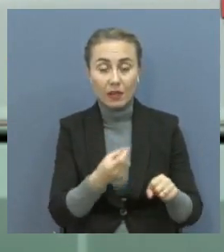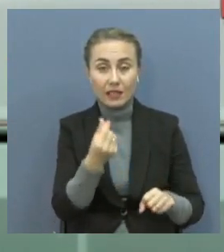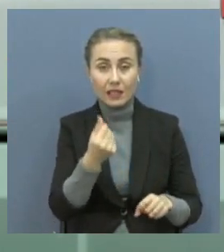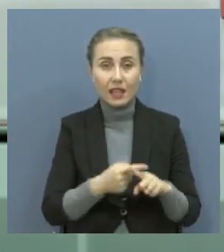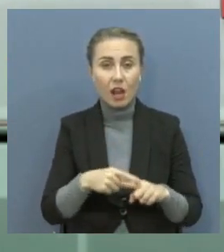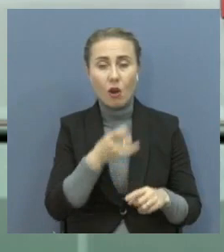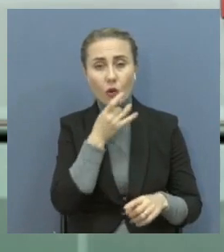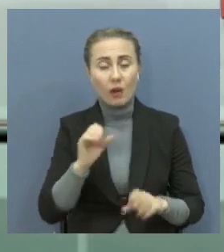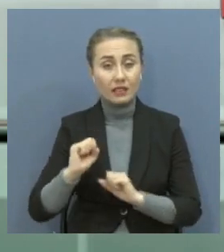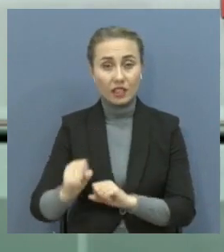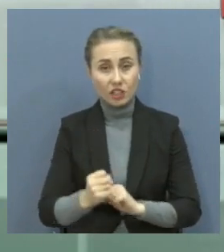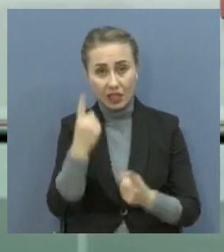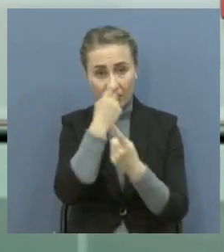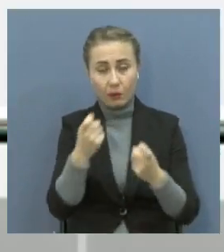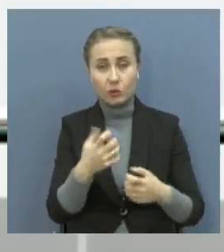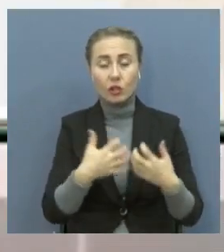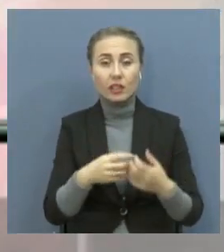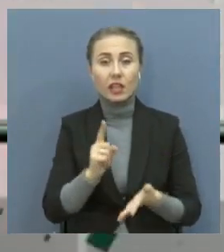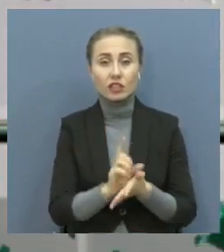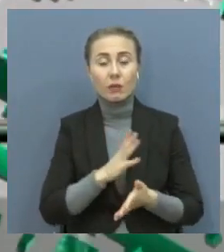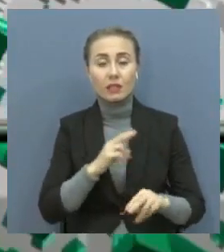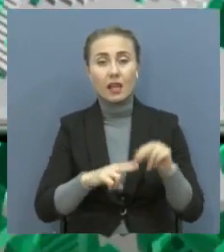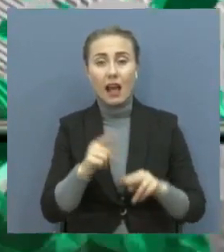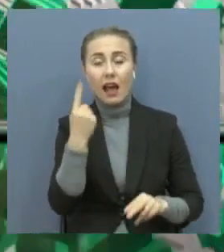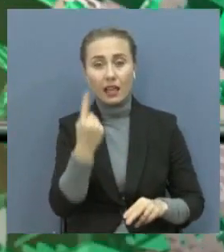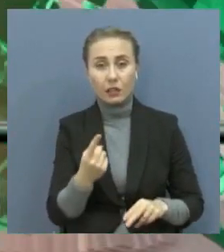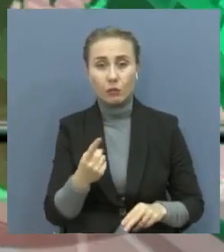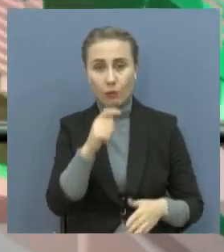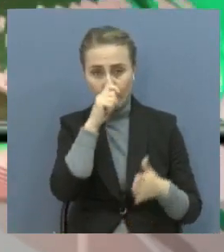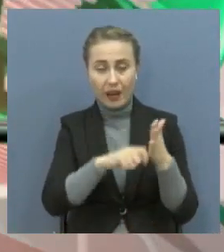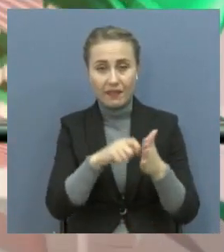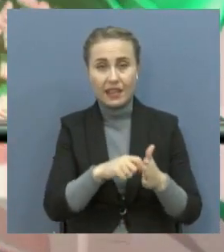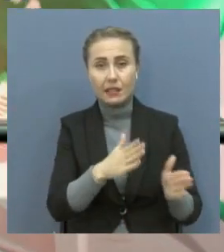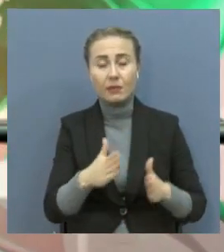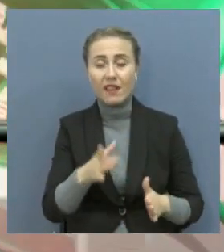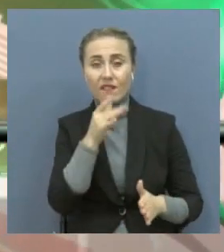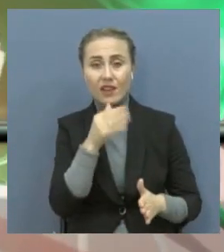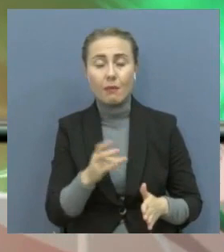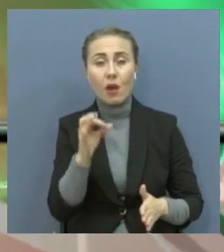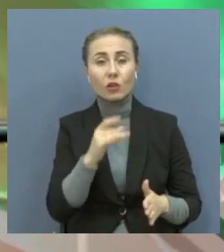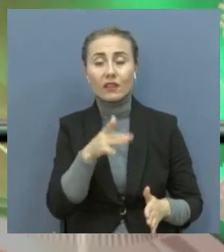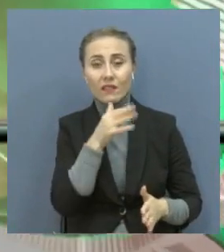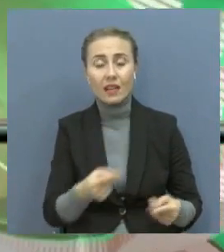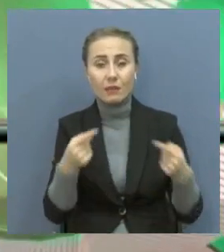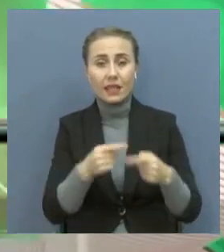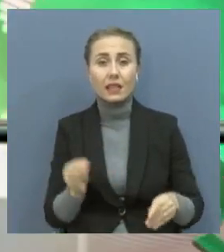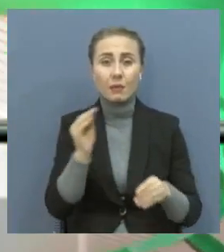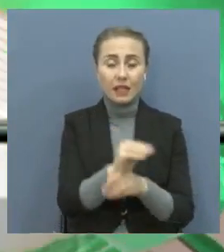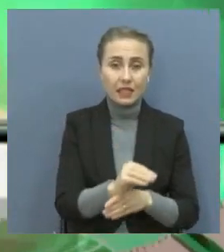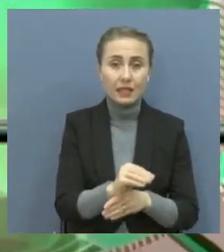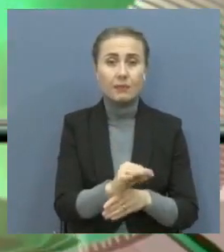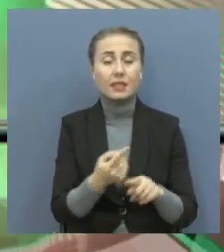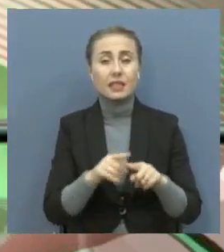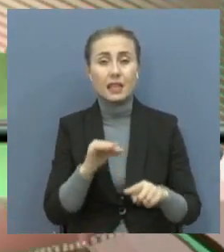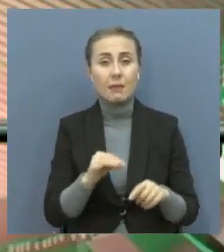в информационной среде должна строиться по одному проверенному принципу. Время от времени наполняя систему дополнительными